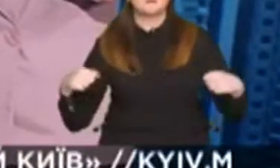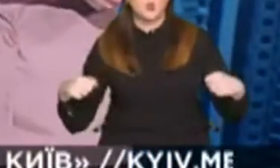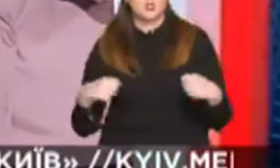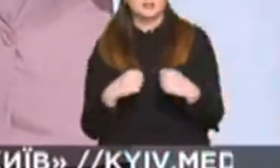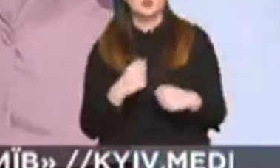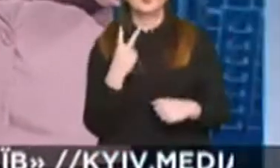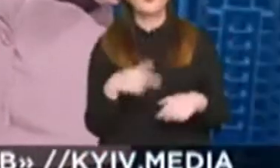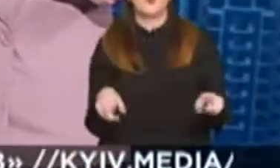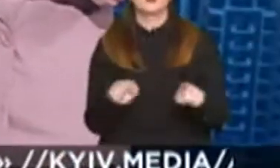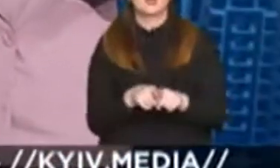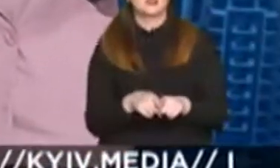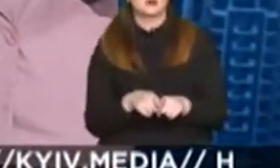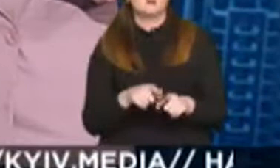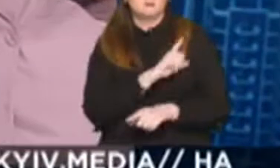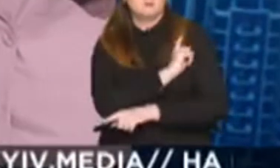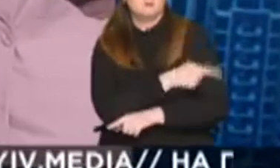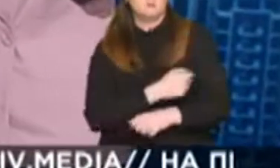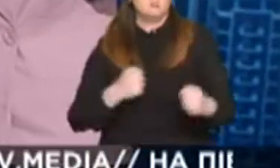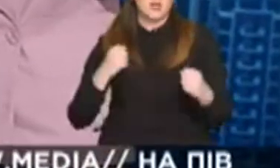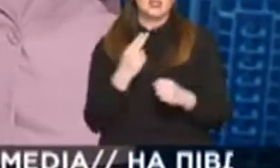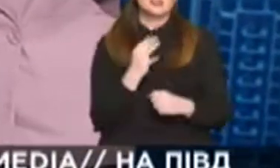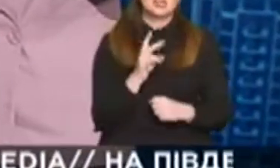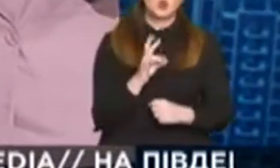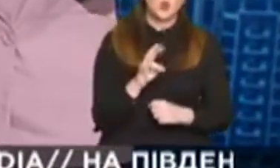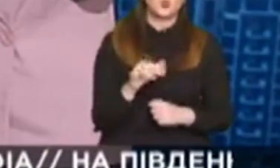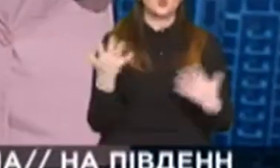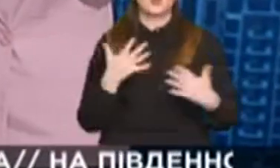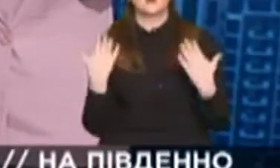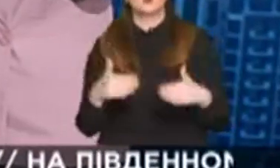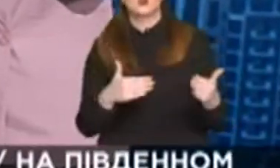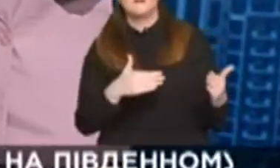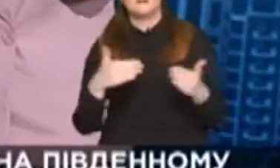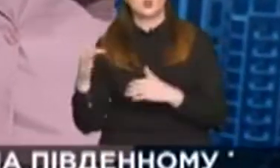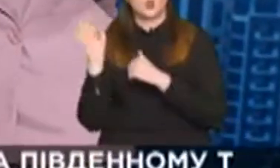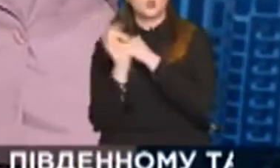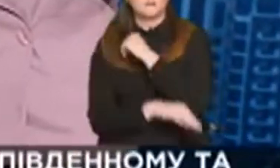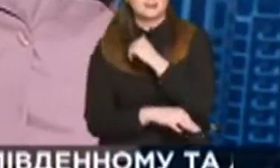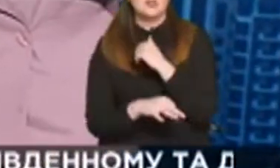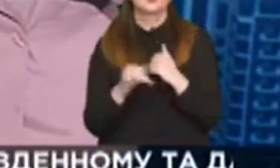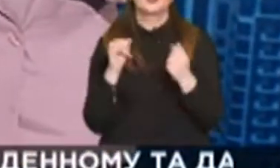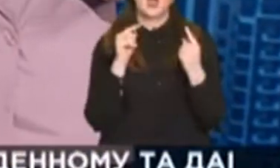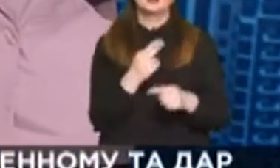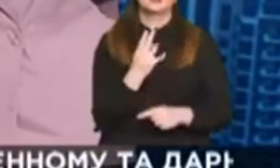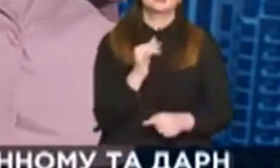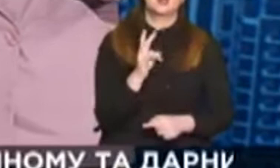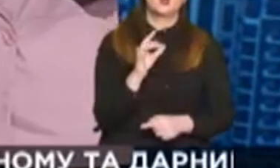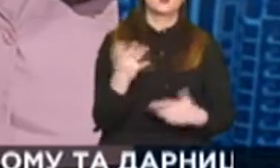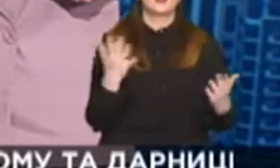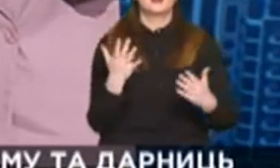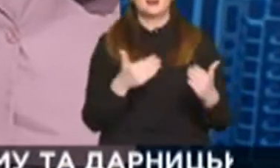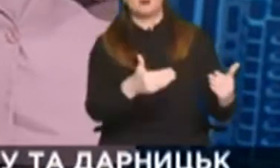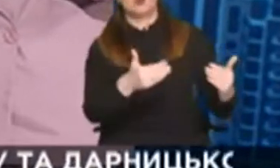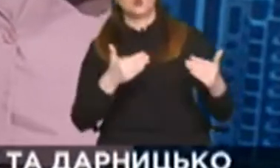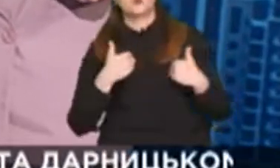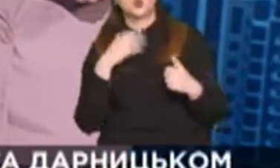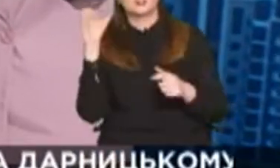протистояння двох таких гігантів, циклону, який вже відходить у східному напрямку, та антициклону, який просувається